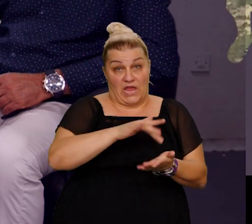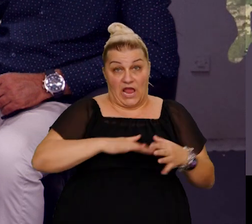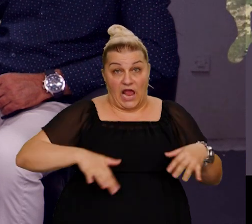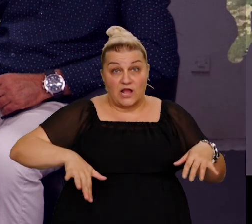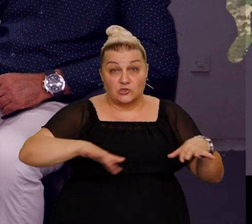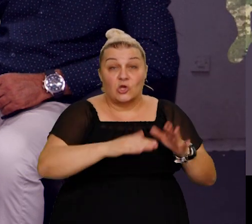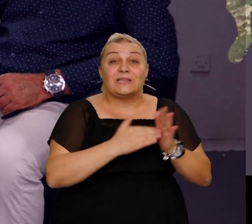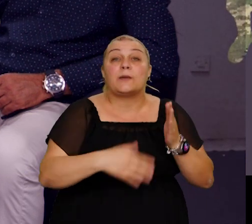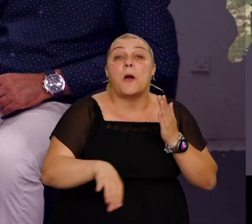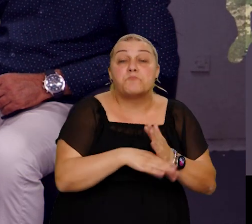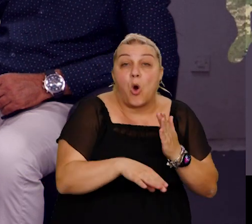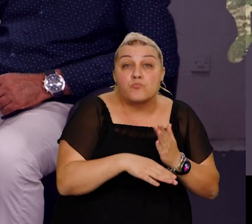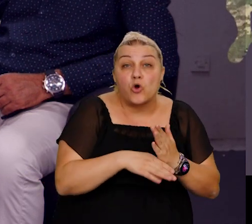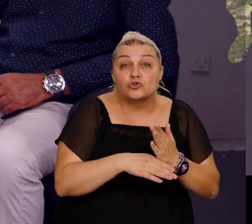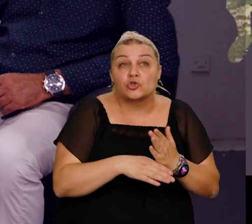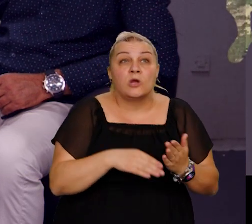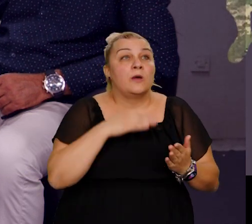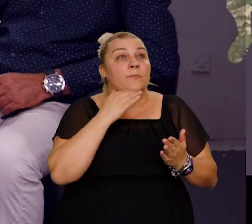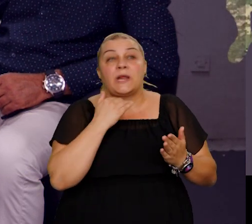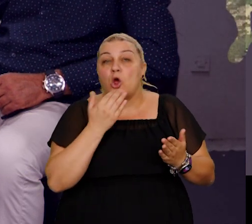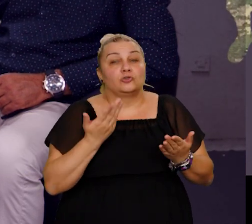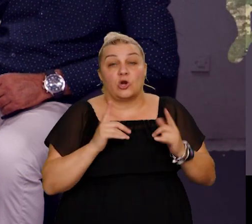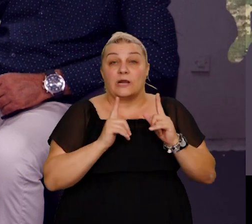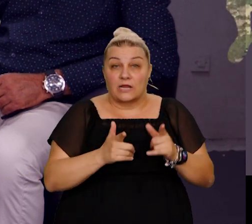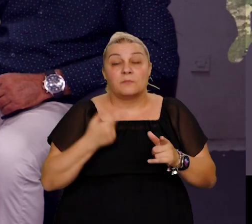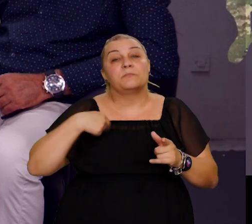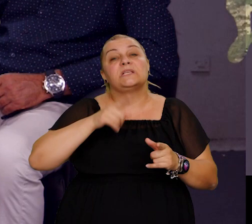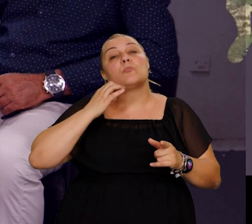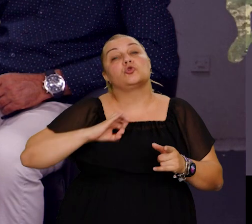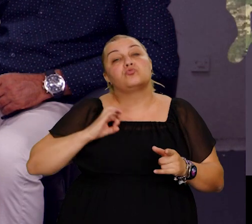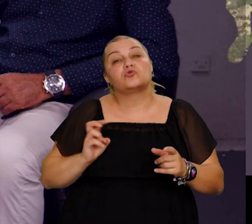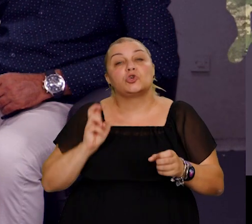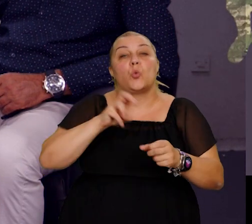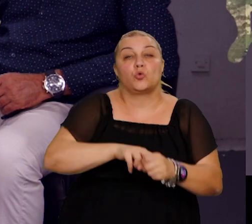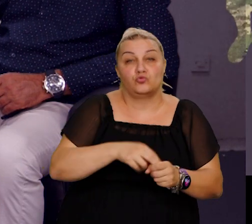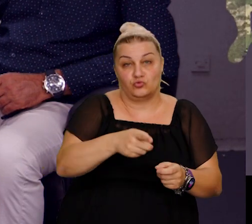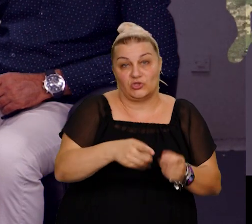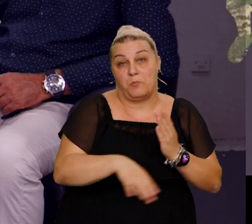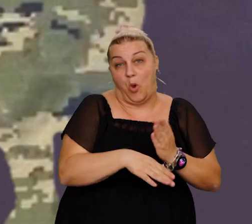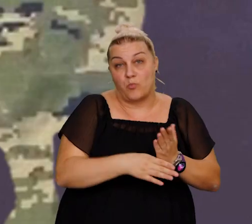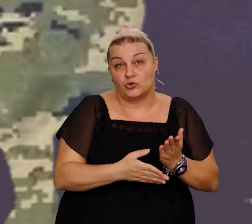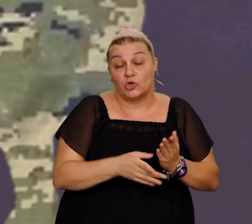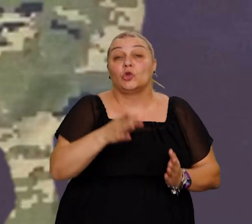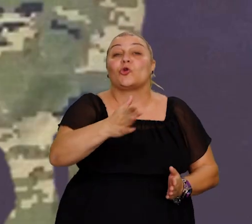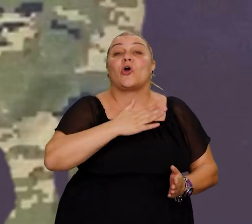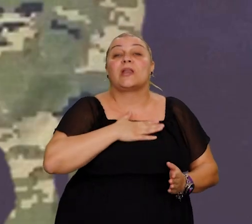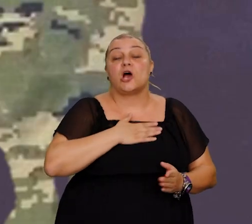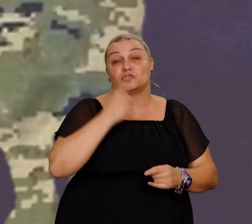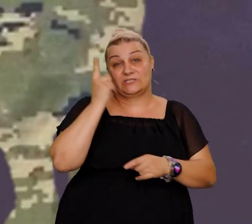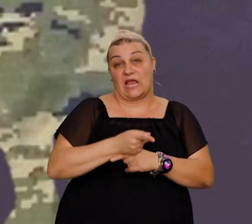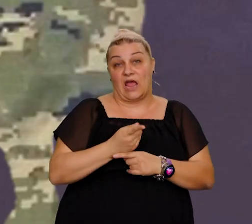odnosno taj narod, treba pomoć neku u smislu i rata, da smo se dužni odazvati. To je naš